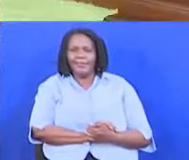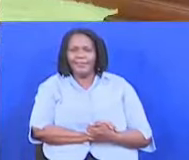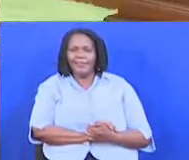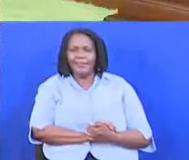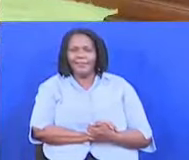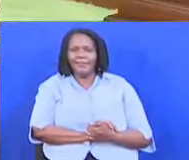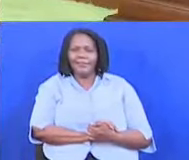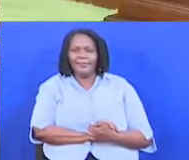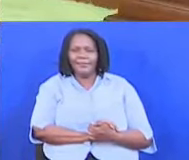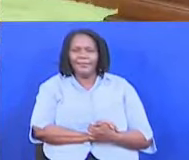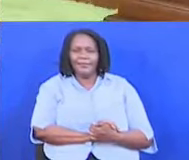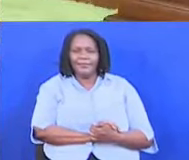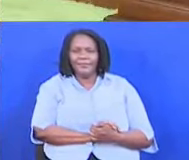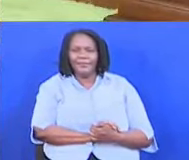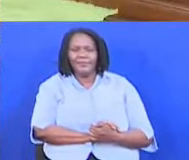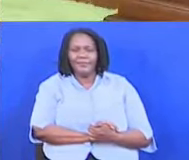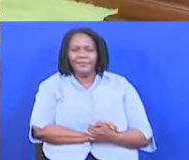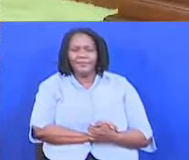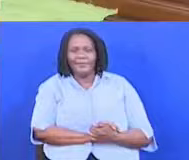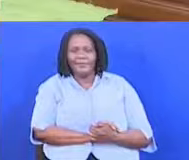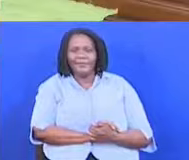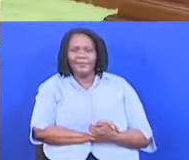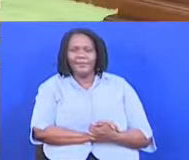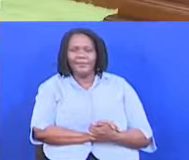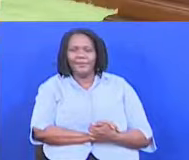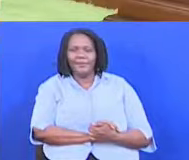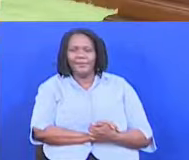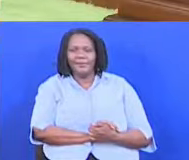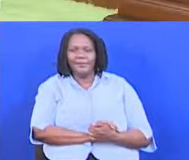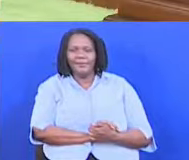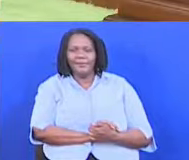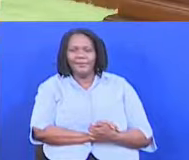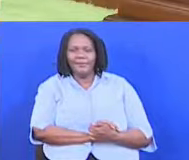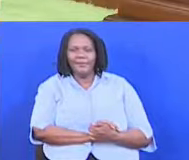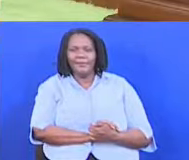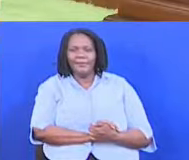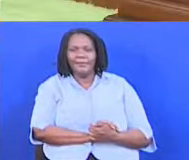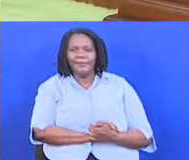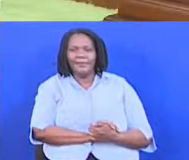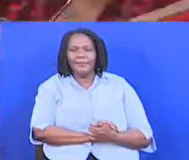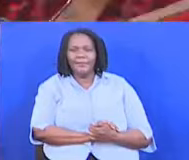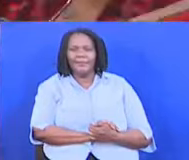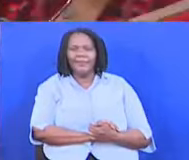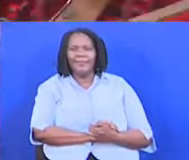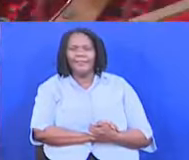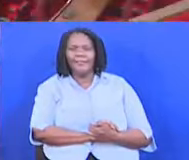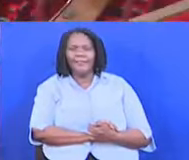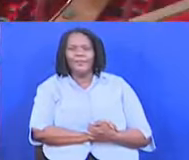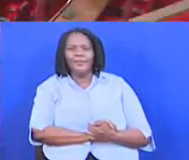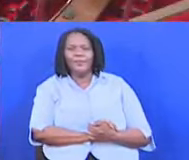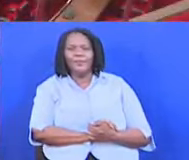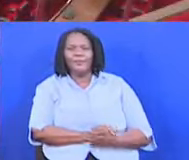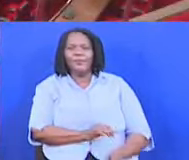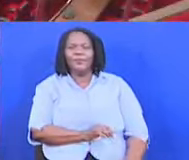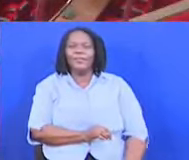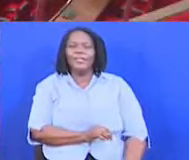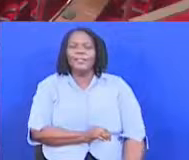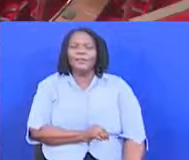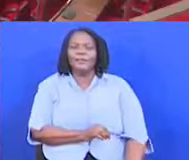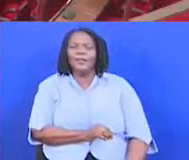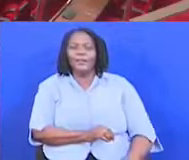Lucy Waenga, kuna taarifa kutoka kwa mheshimiwa Abbas Tarimba. Mheshimiwa Spika, nataka nimpongeze mheshimiwa Maenga